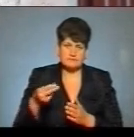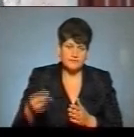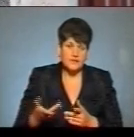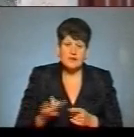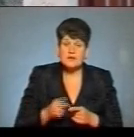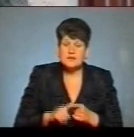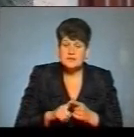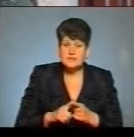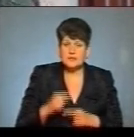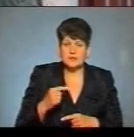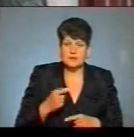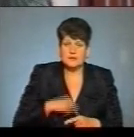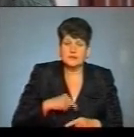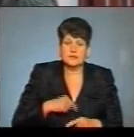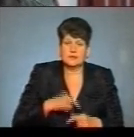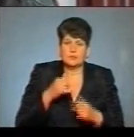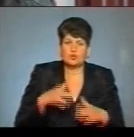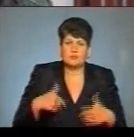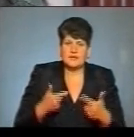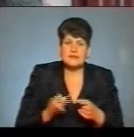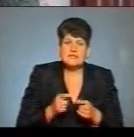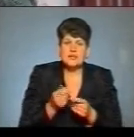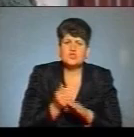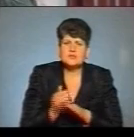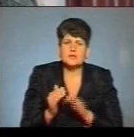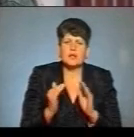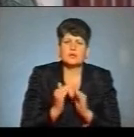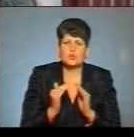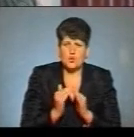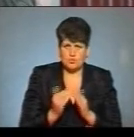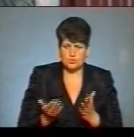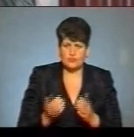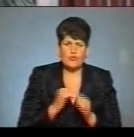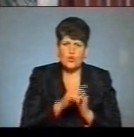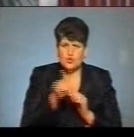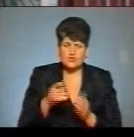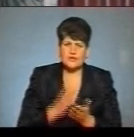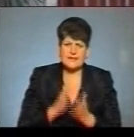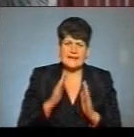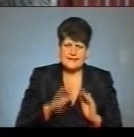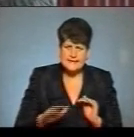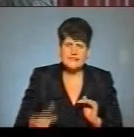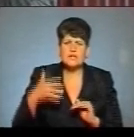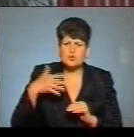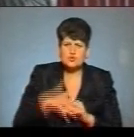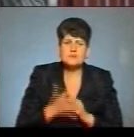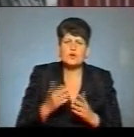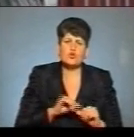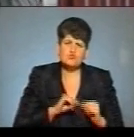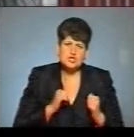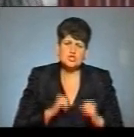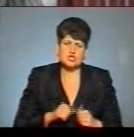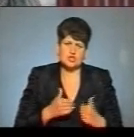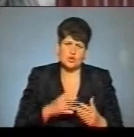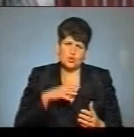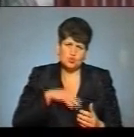емоції неможливо передати, тому що це кусочок дому, кусочок кожної діти. І кожен розуміє, з якою